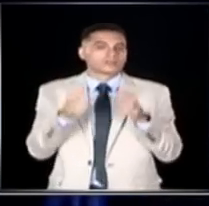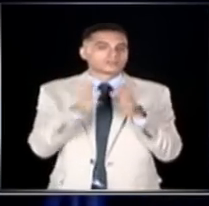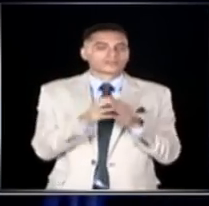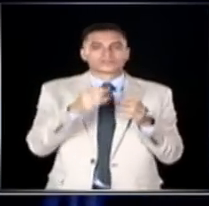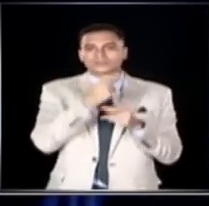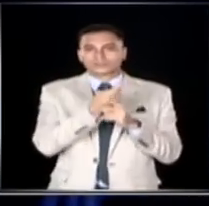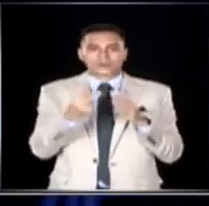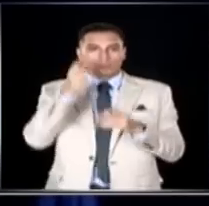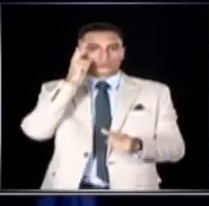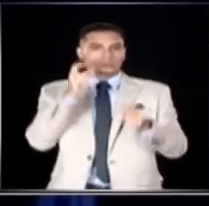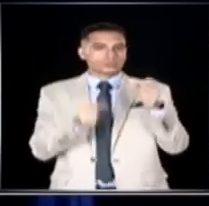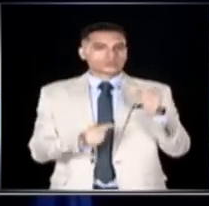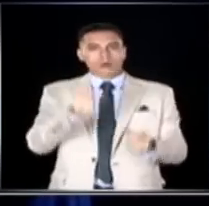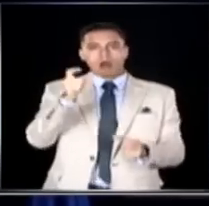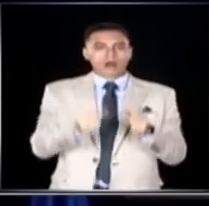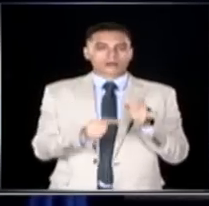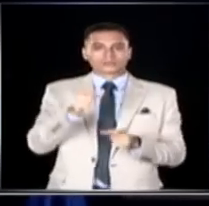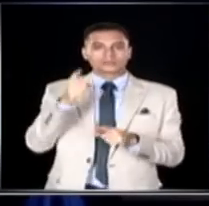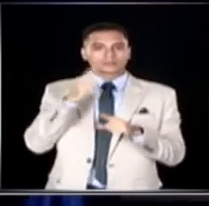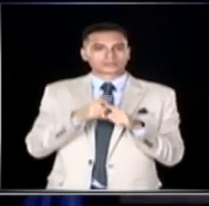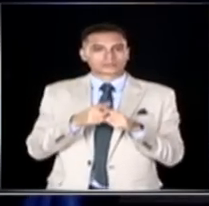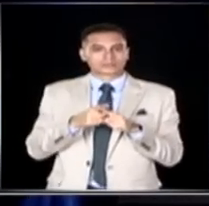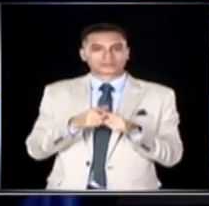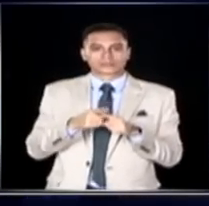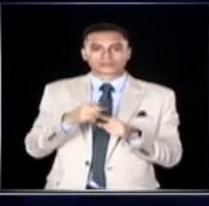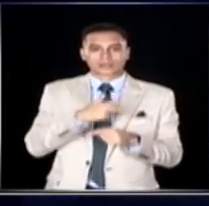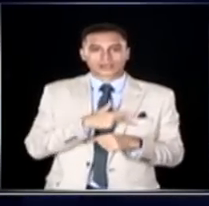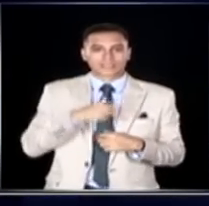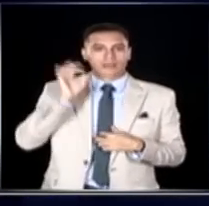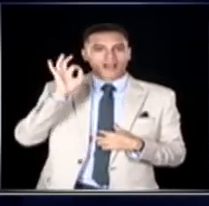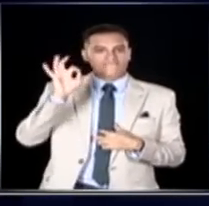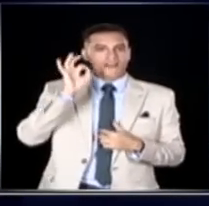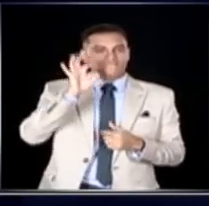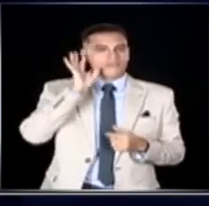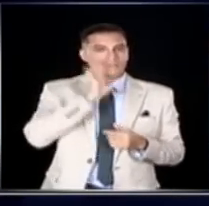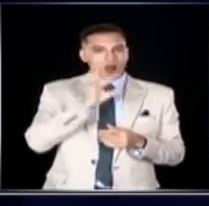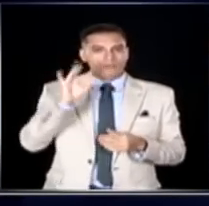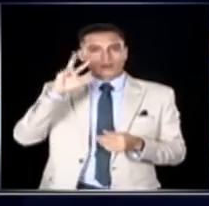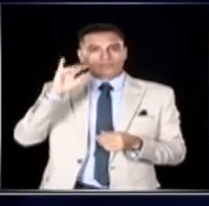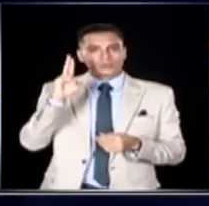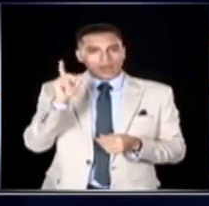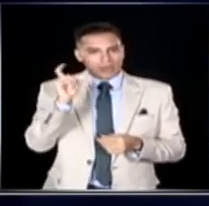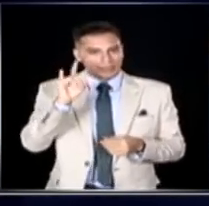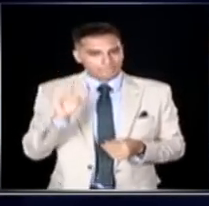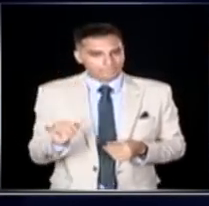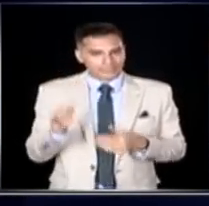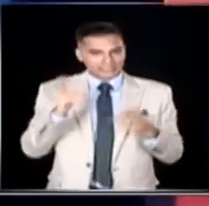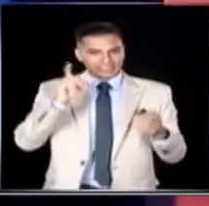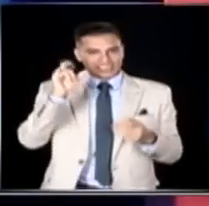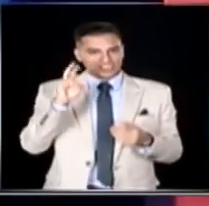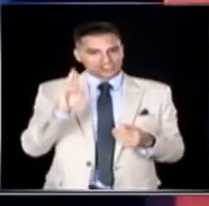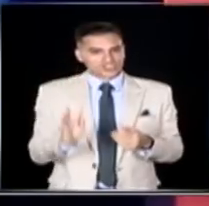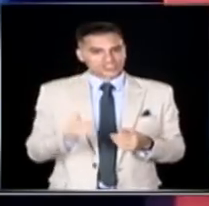وعن بعض الشخصيات زي المعري والمتنبي ونيتشا.